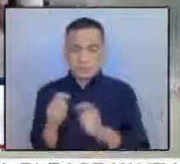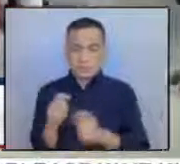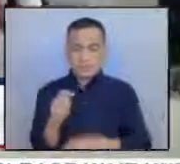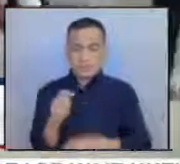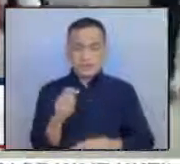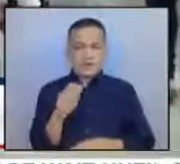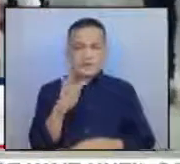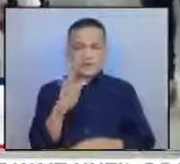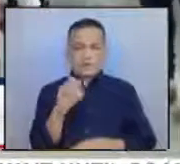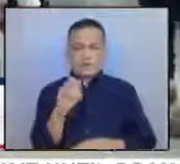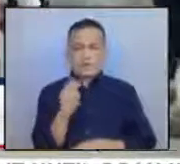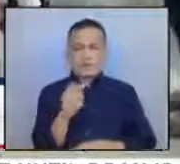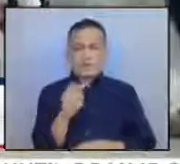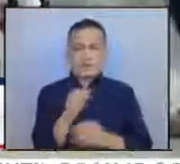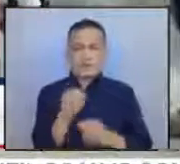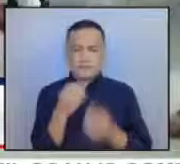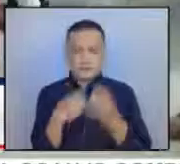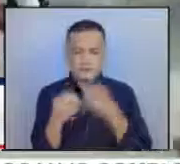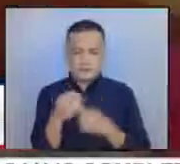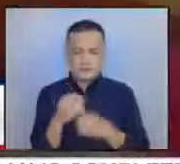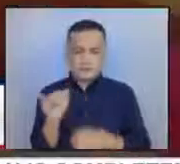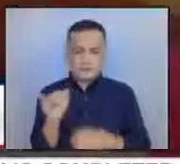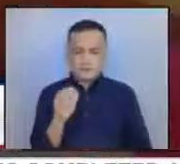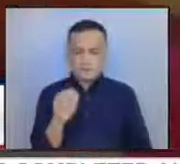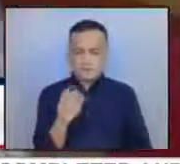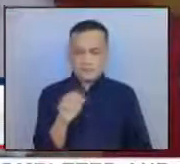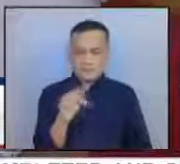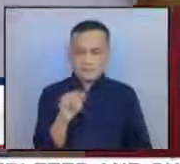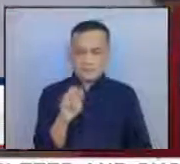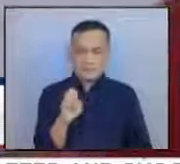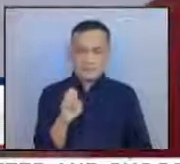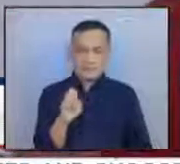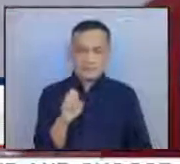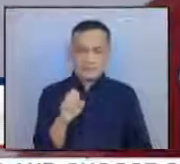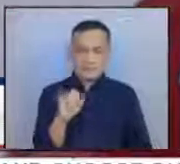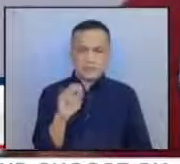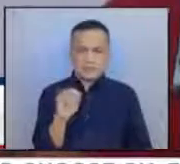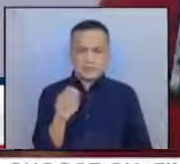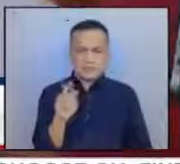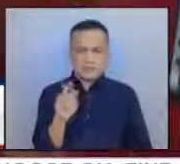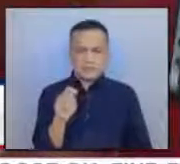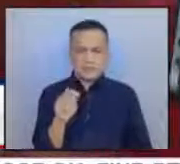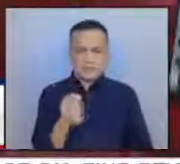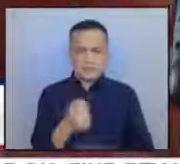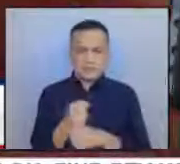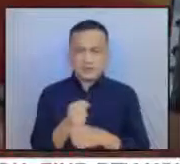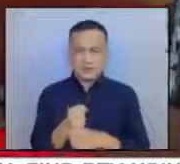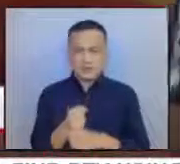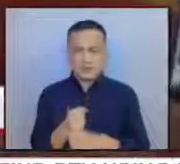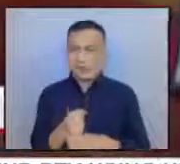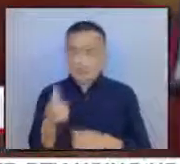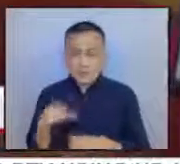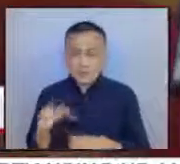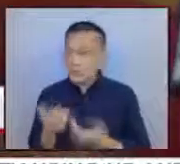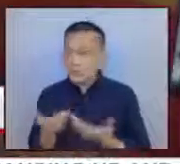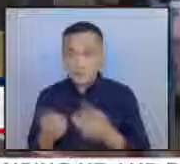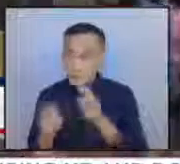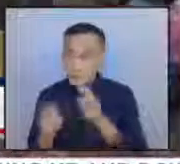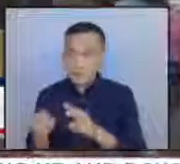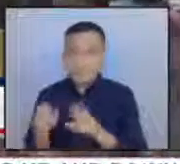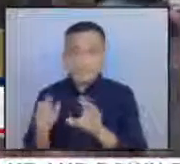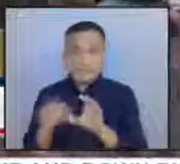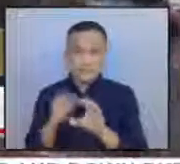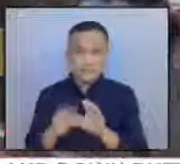produktong pagkain gaya ng margarine at instant coffee. Kahit saan ka tumingin dapat sa supermarket, alam mo na wala na siya